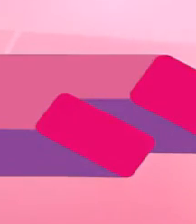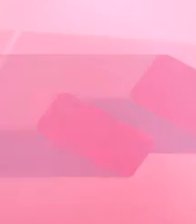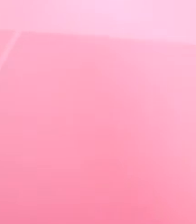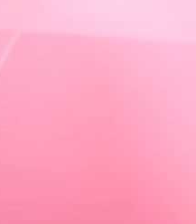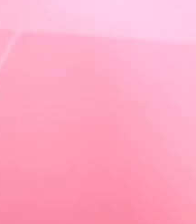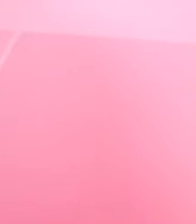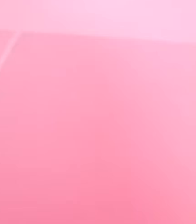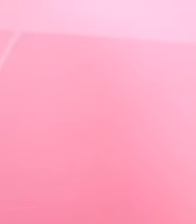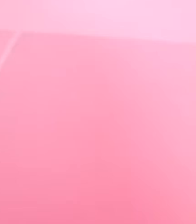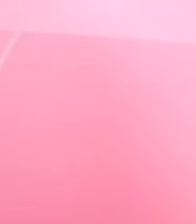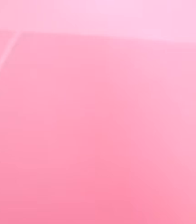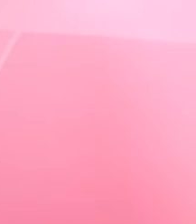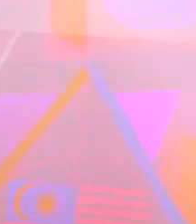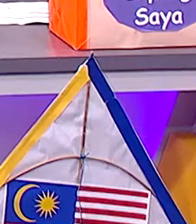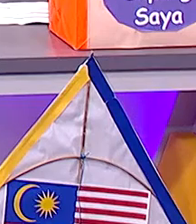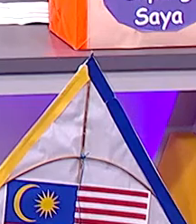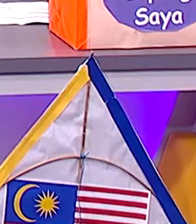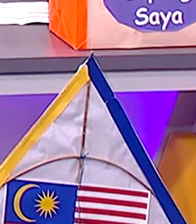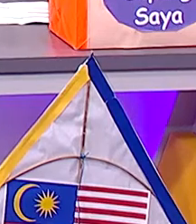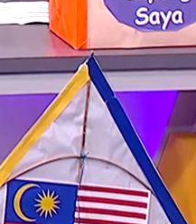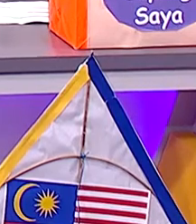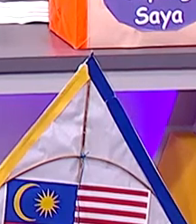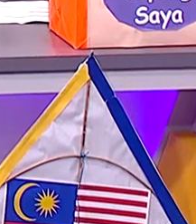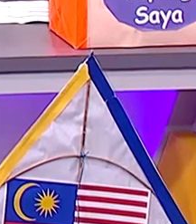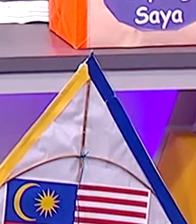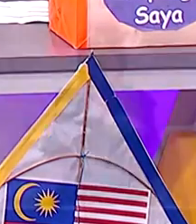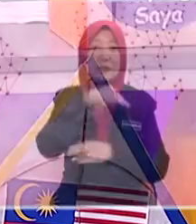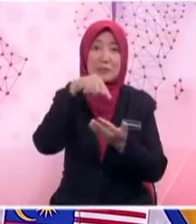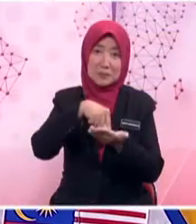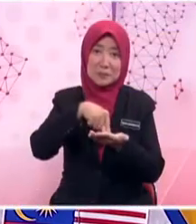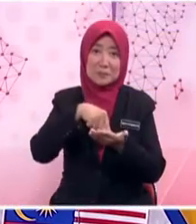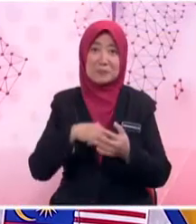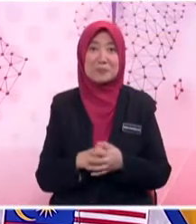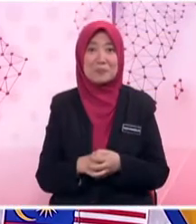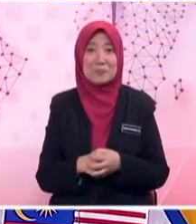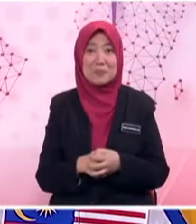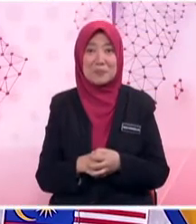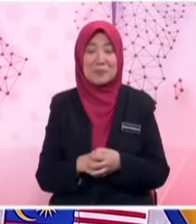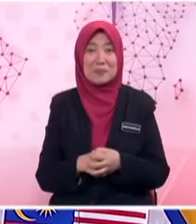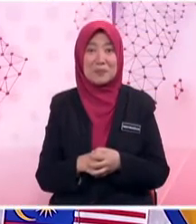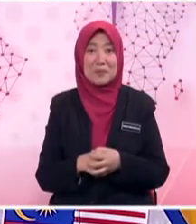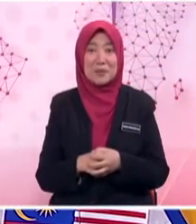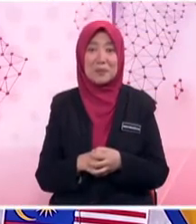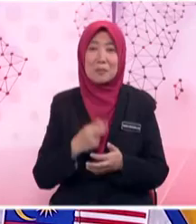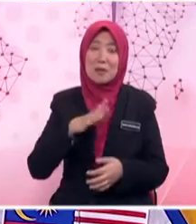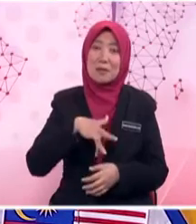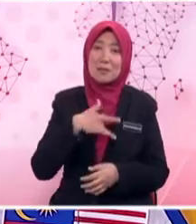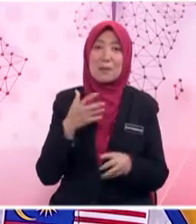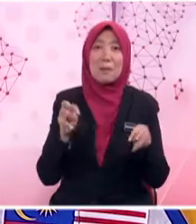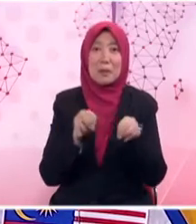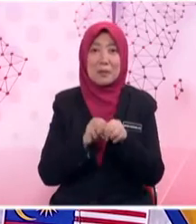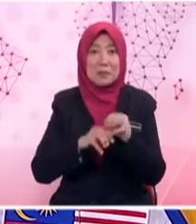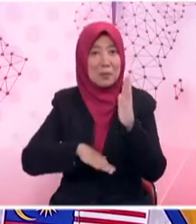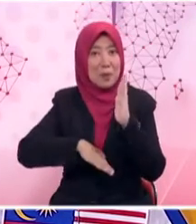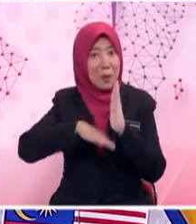memahami apa yang diajarkan oleh Cikgu Sheila. Baik, cikgu, makin lama makin menyeronokkan pula pembelajaran